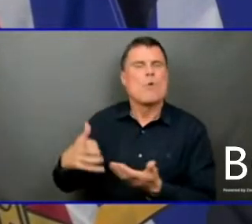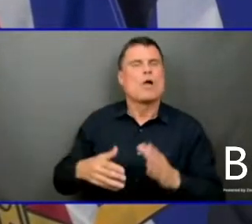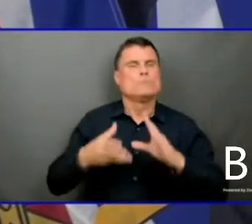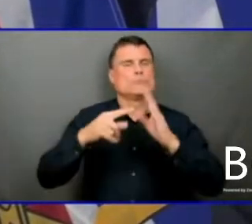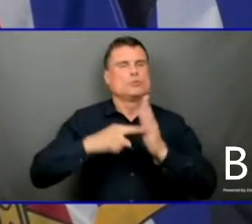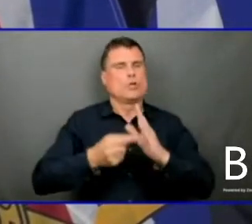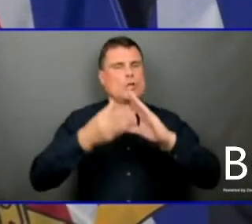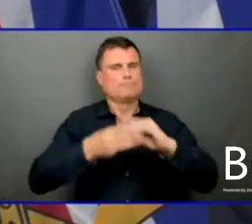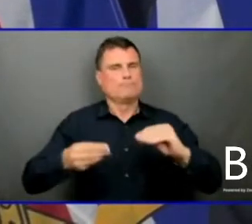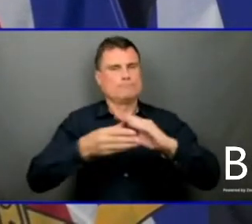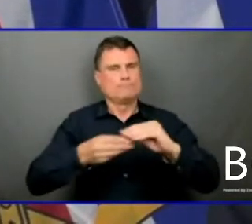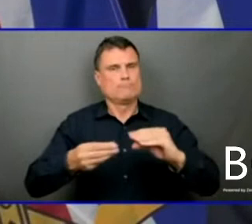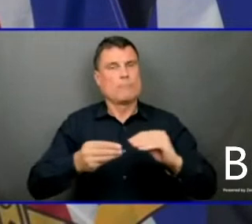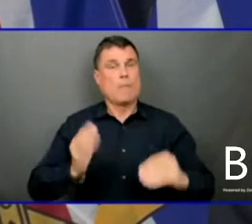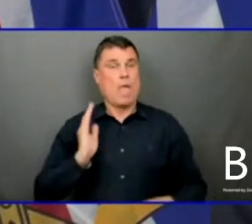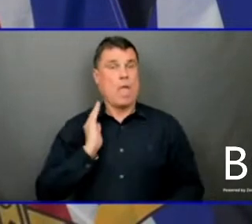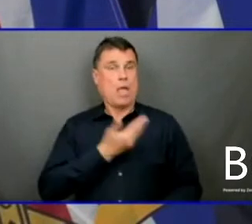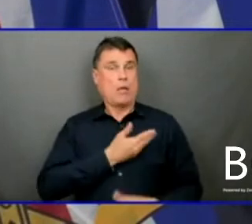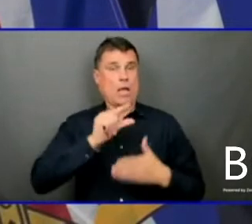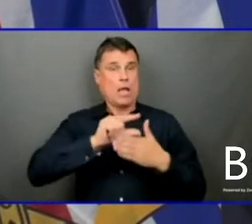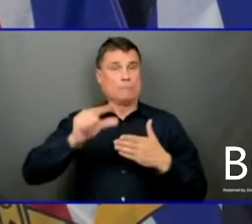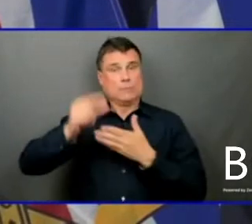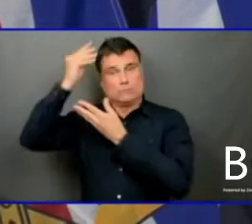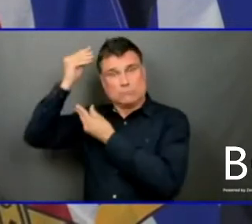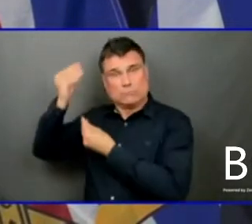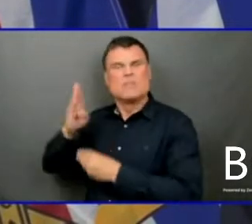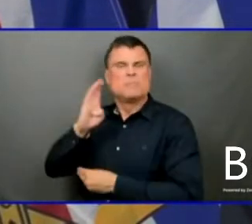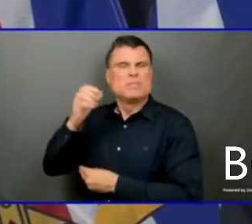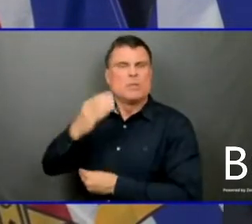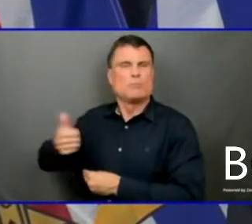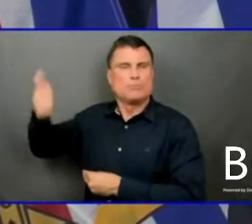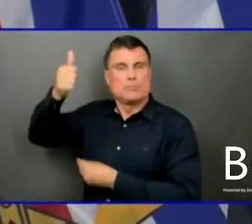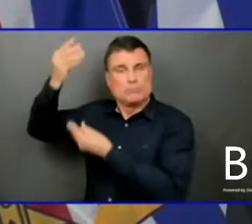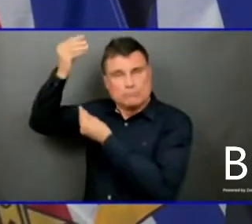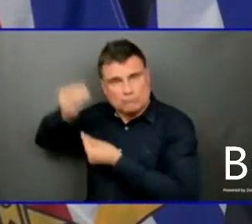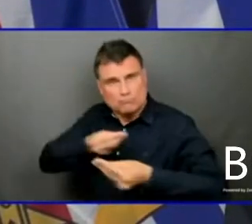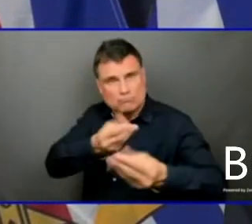587个，那么我们 BC 省总数现在到了